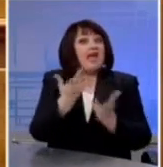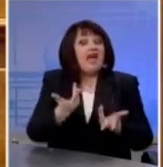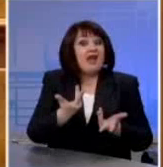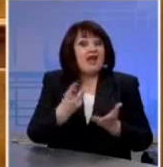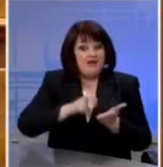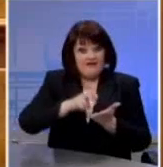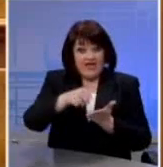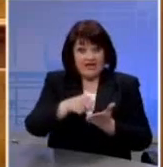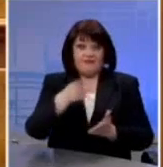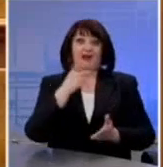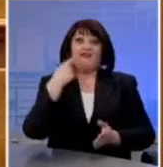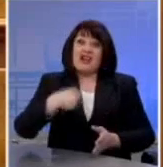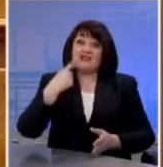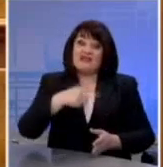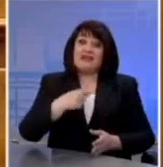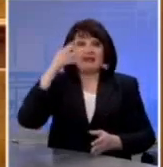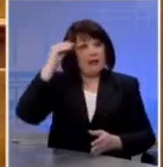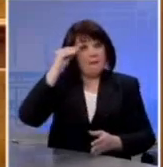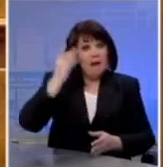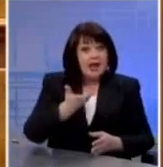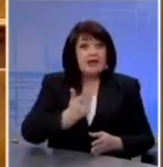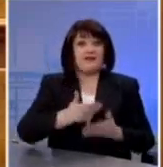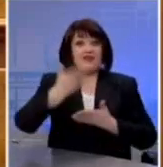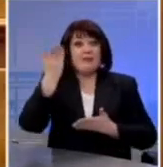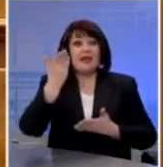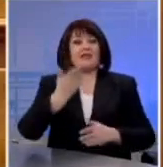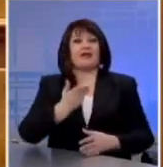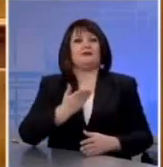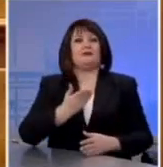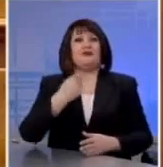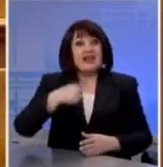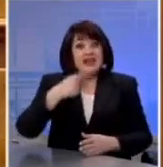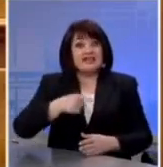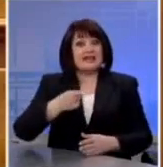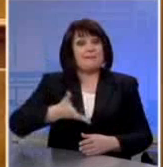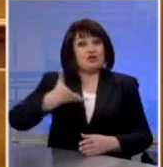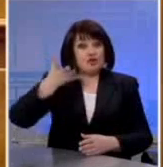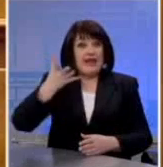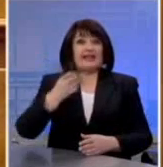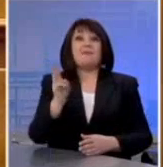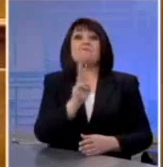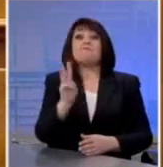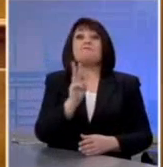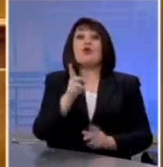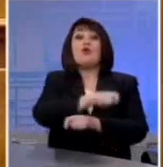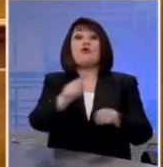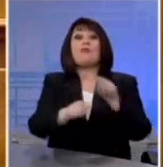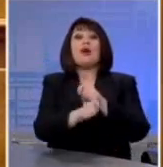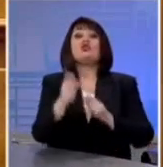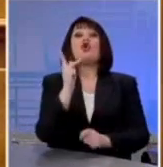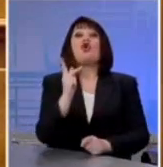Βήμα που έβριζε τον Κώστα Καραμαλή. Το Βήμα που έβριζε τον Κωνσταντίνο Μητσοτάκη. Το ψυχάρι που ήταν κουμπάρος του Κόκαλη και θέλει την